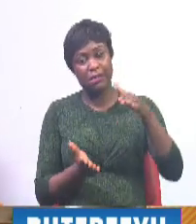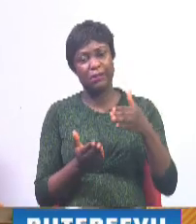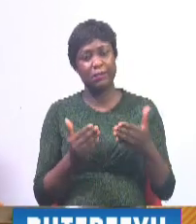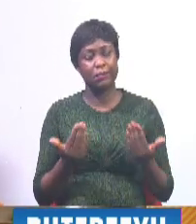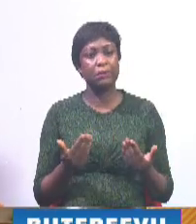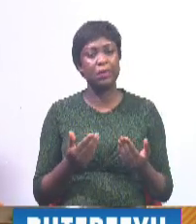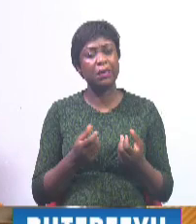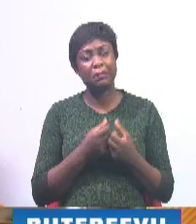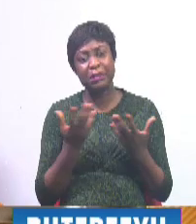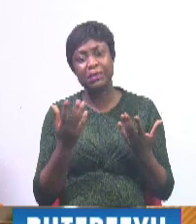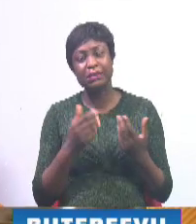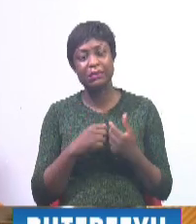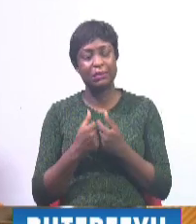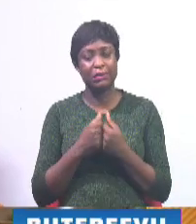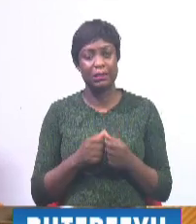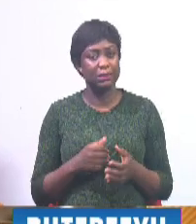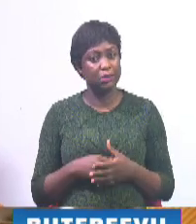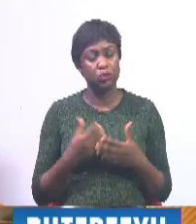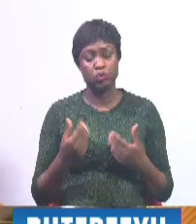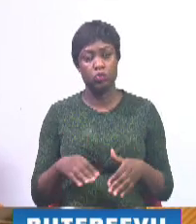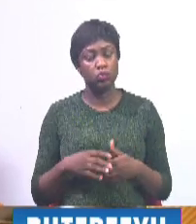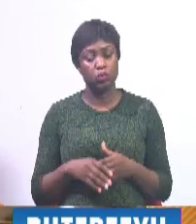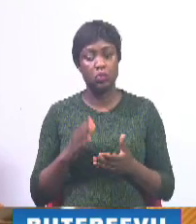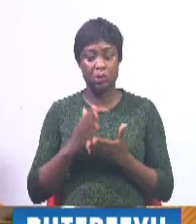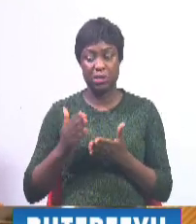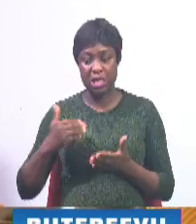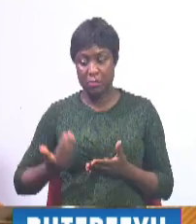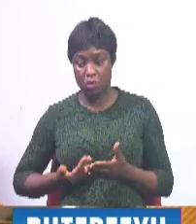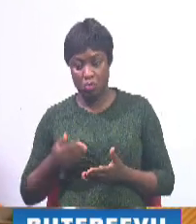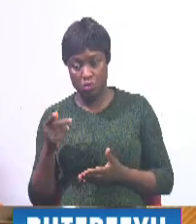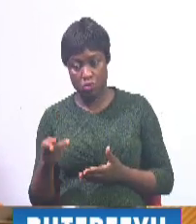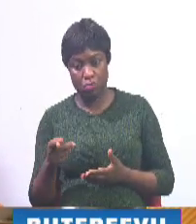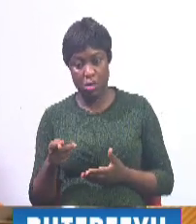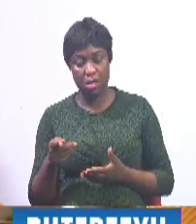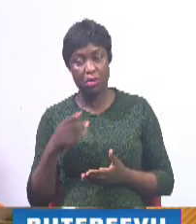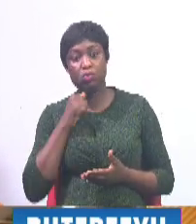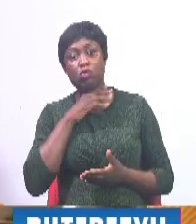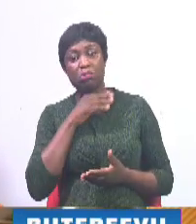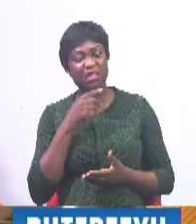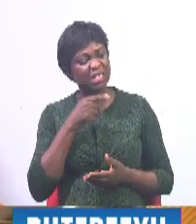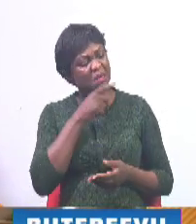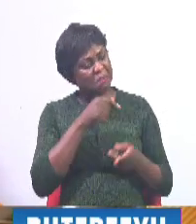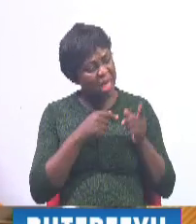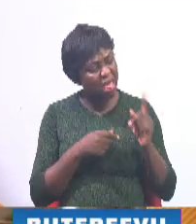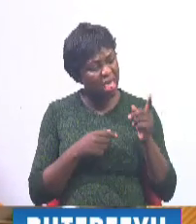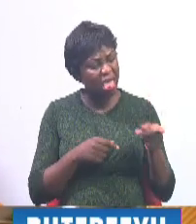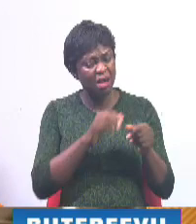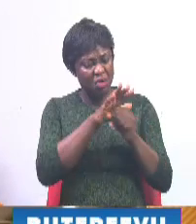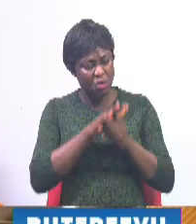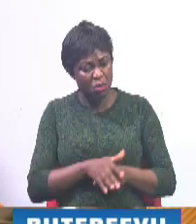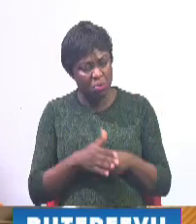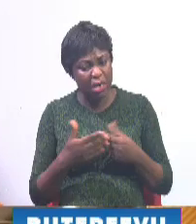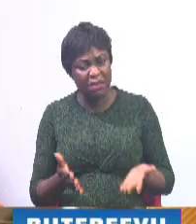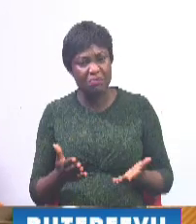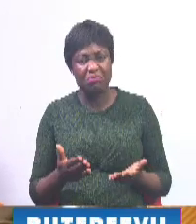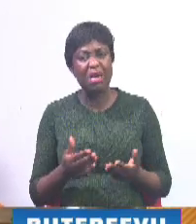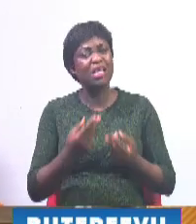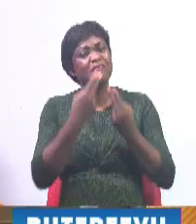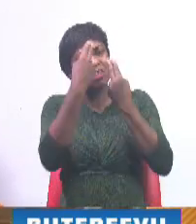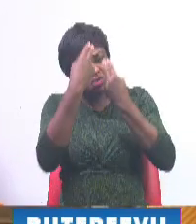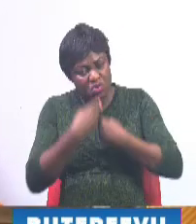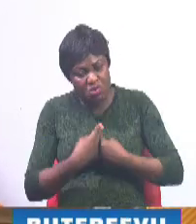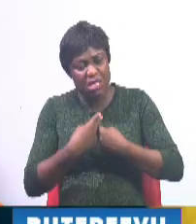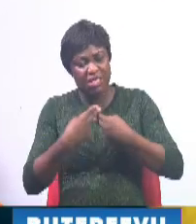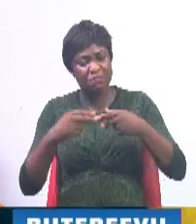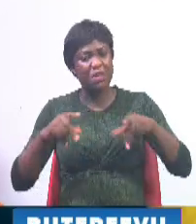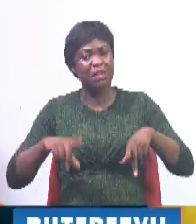ebintu bingi ogenda n'osanga omukyala ng'agamba omwami ono antulugunya nti ye tafaayo na kussa kitiibwa mu bulamu